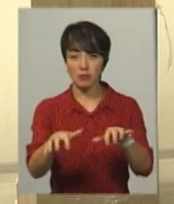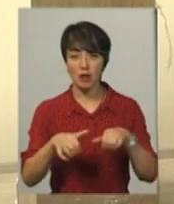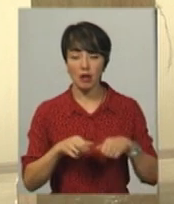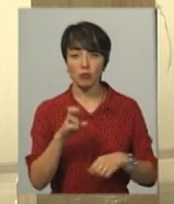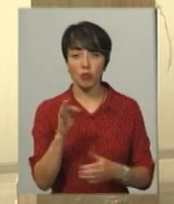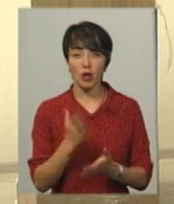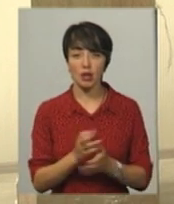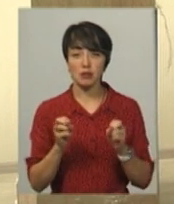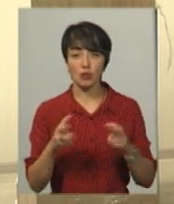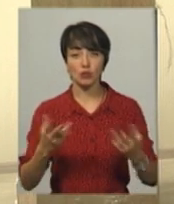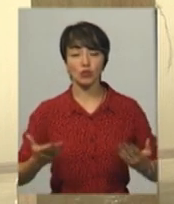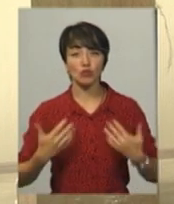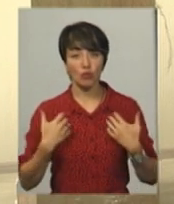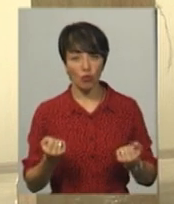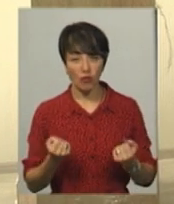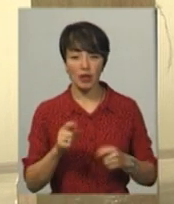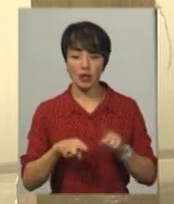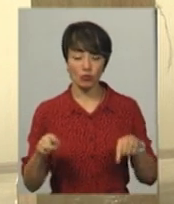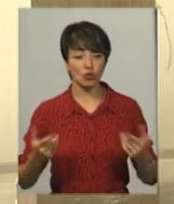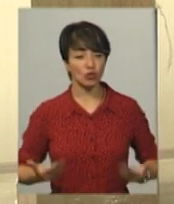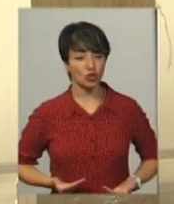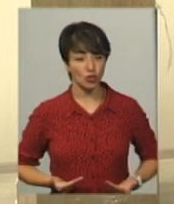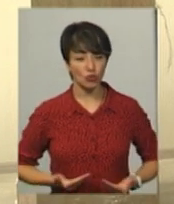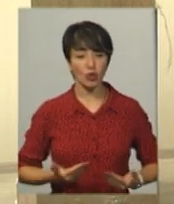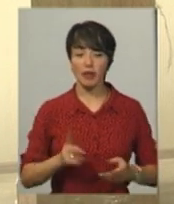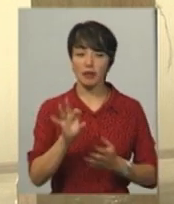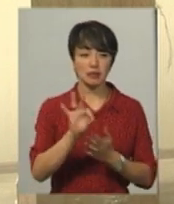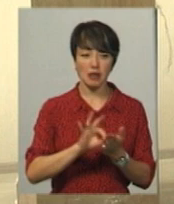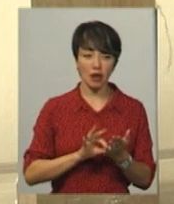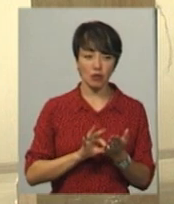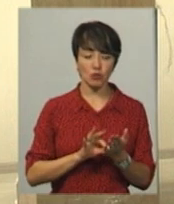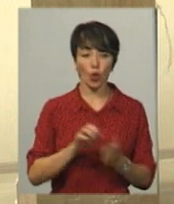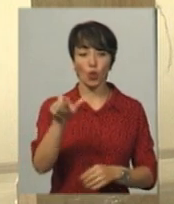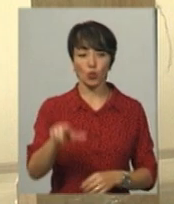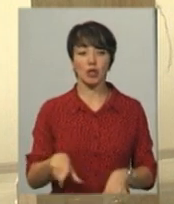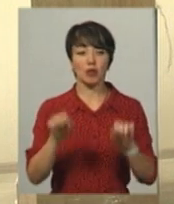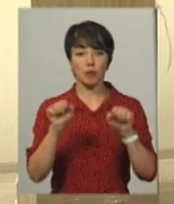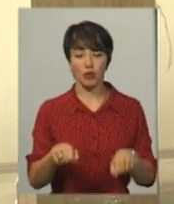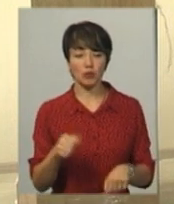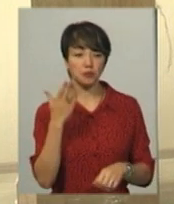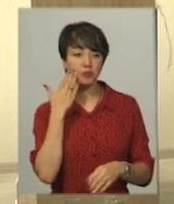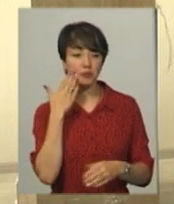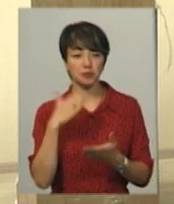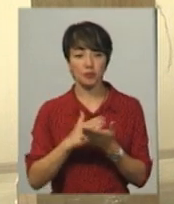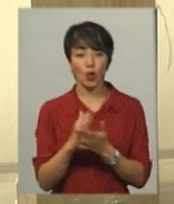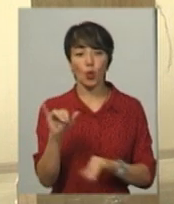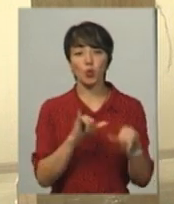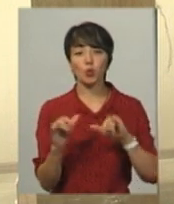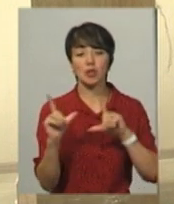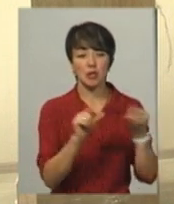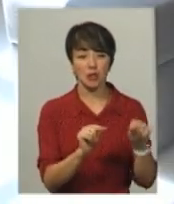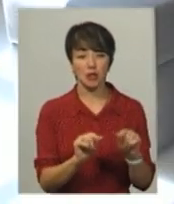є загроза здоров'ю її, а іноді й життю, і не зразу людина може зорієнтуватися, куди їхати, до